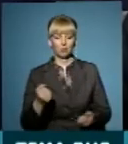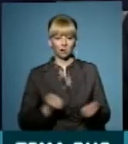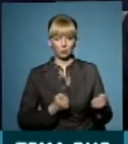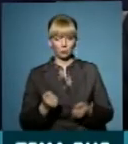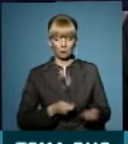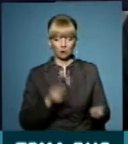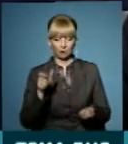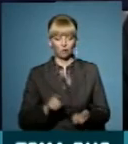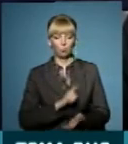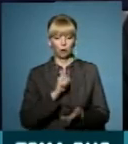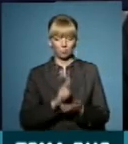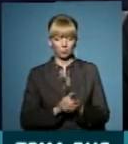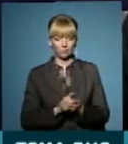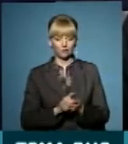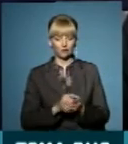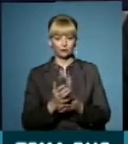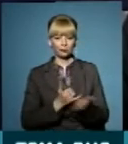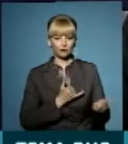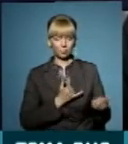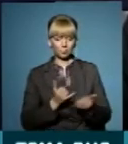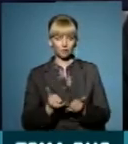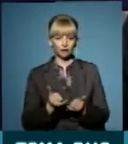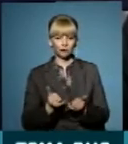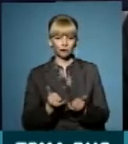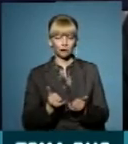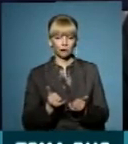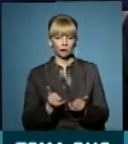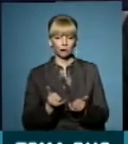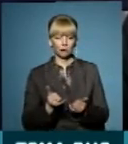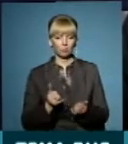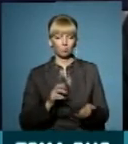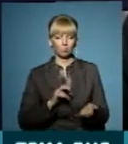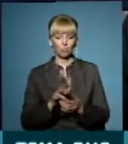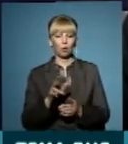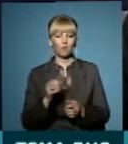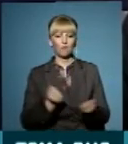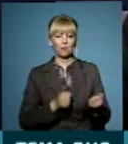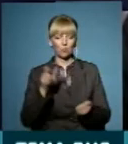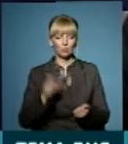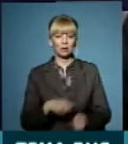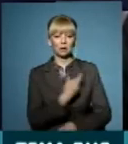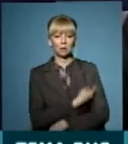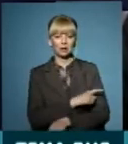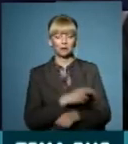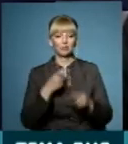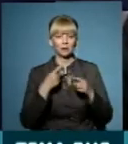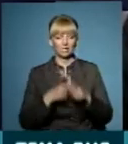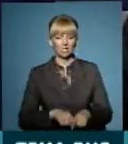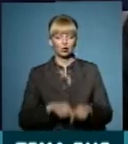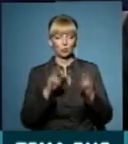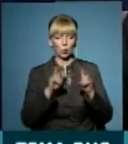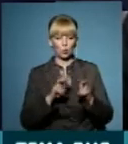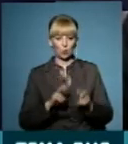перевізник повинен забезпечити проходження водія медичного та технічного